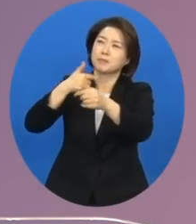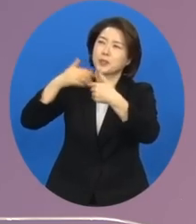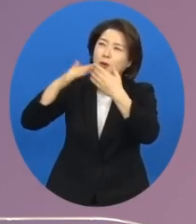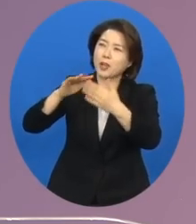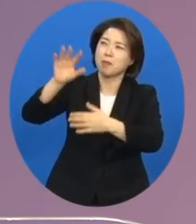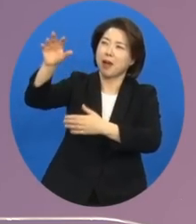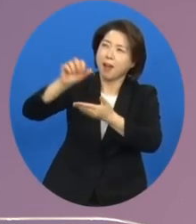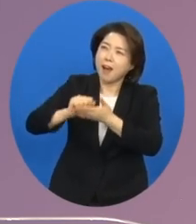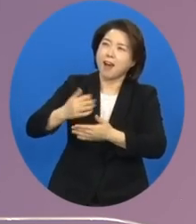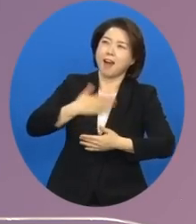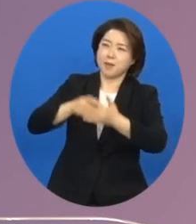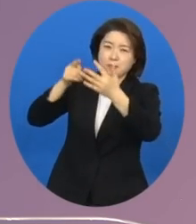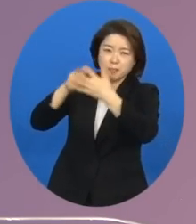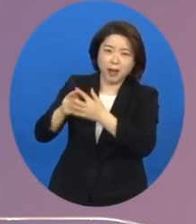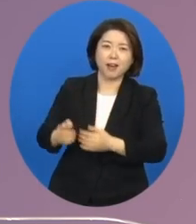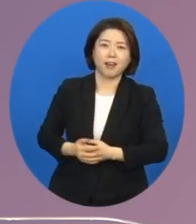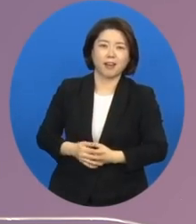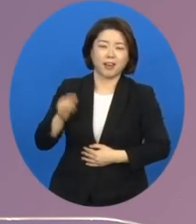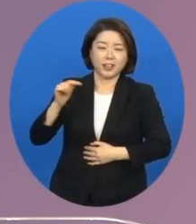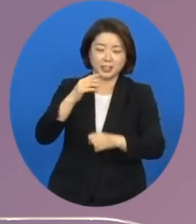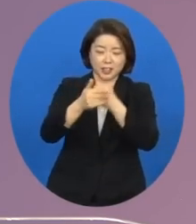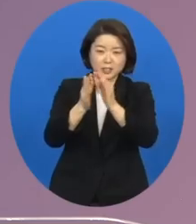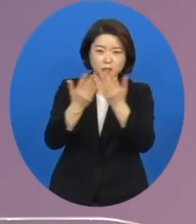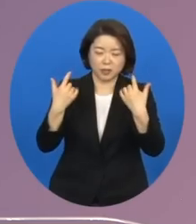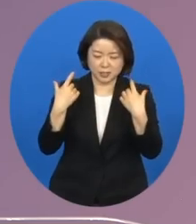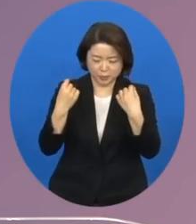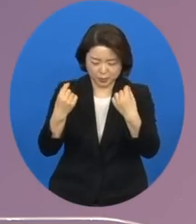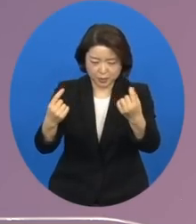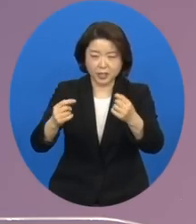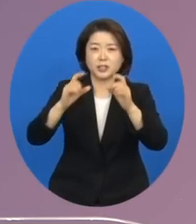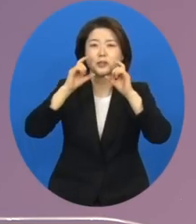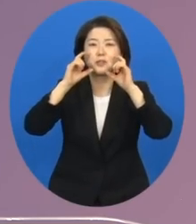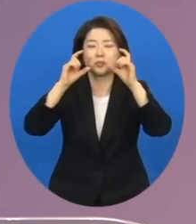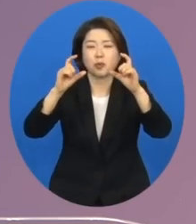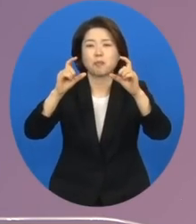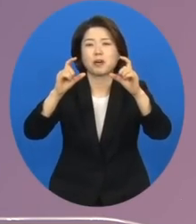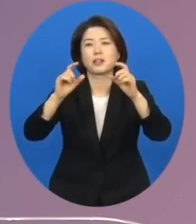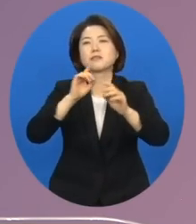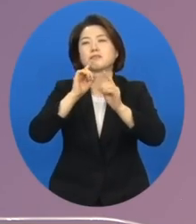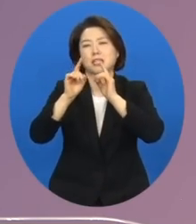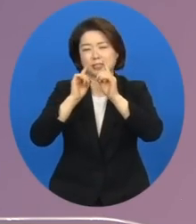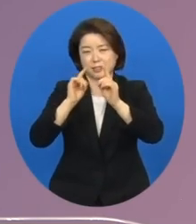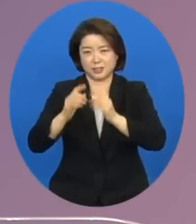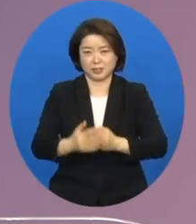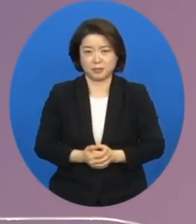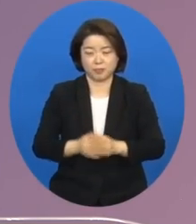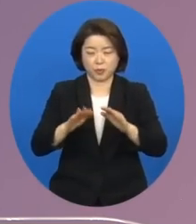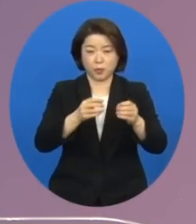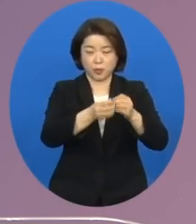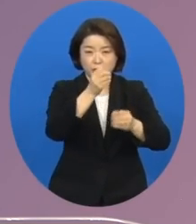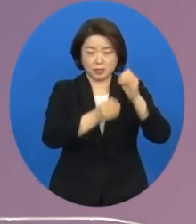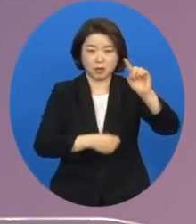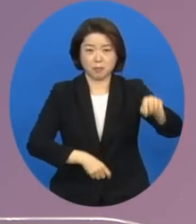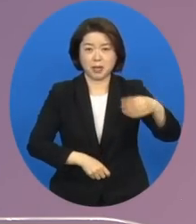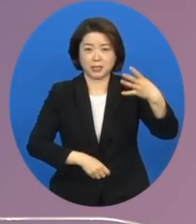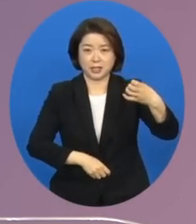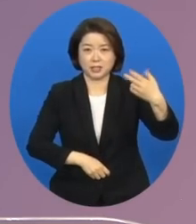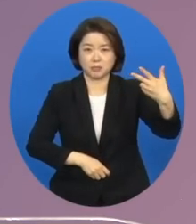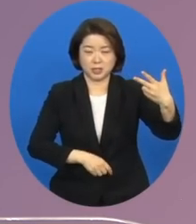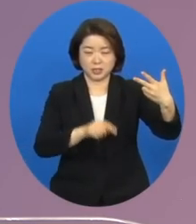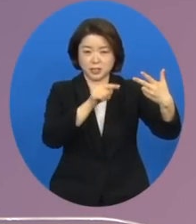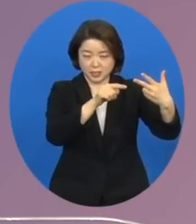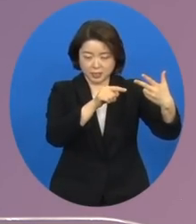알지어다 이것이 성경이 일관되게 선포하는 말씀입니다 오늘 시편 147편의